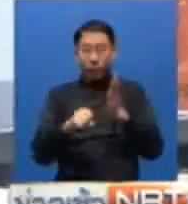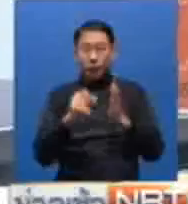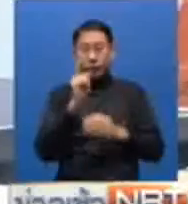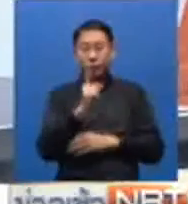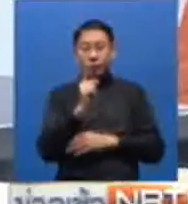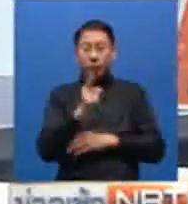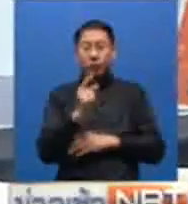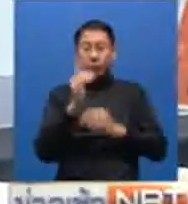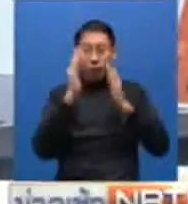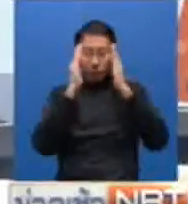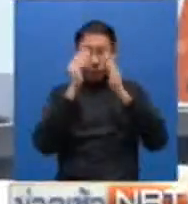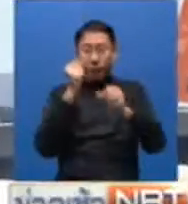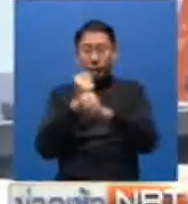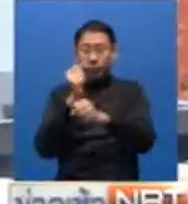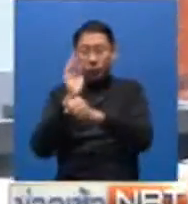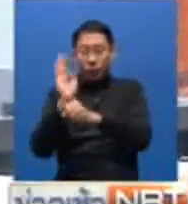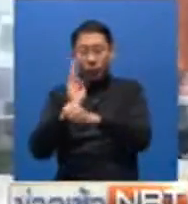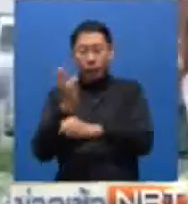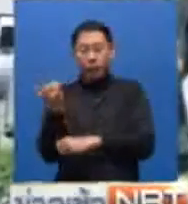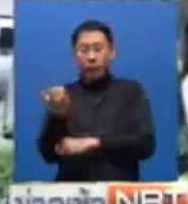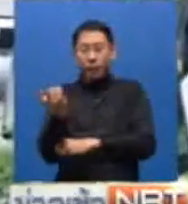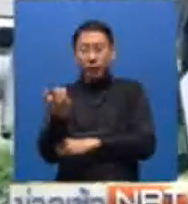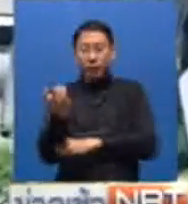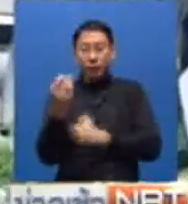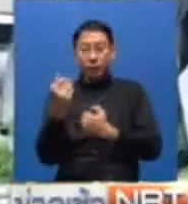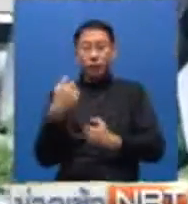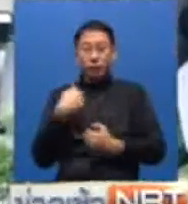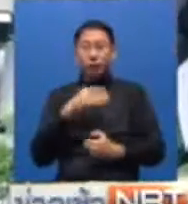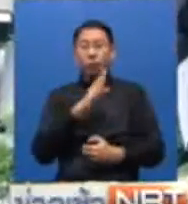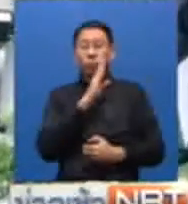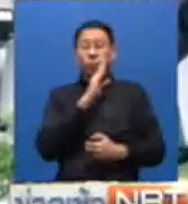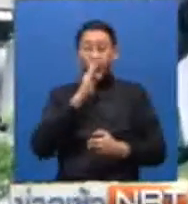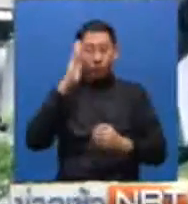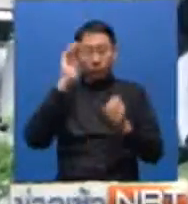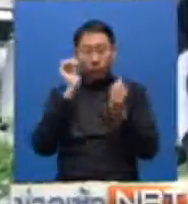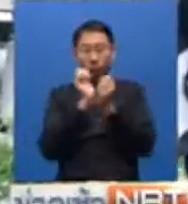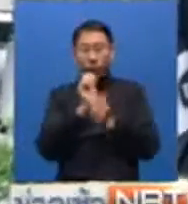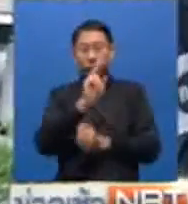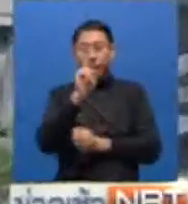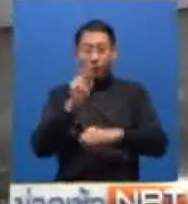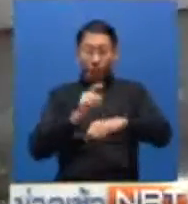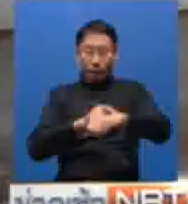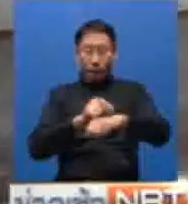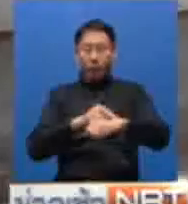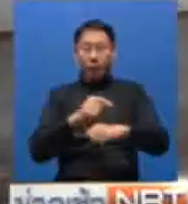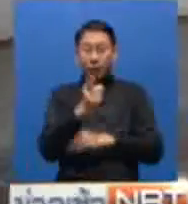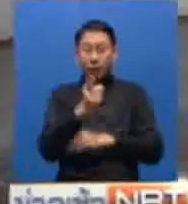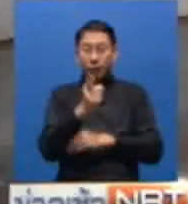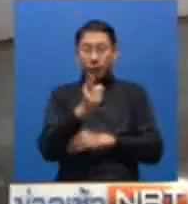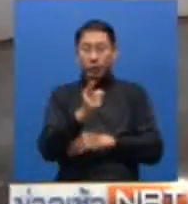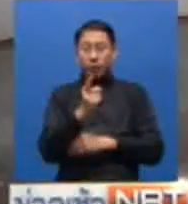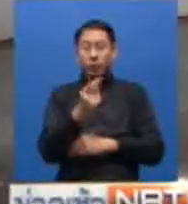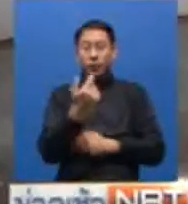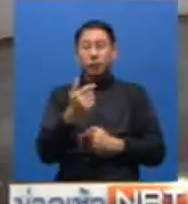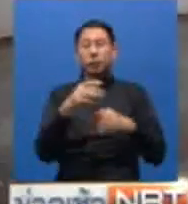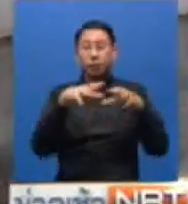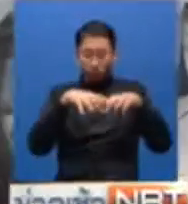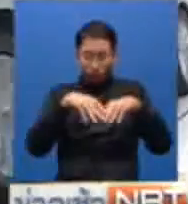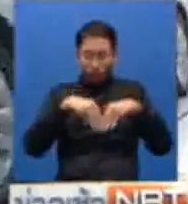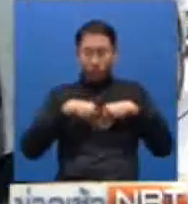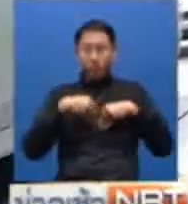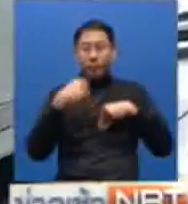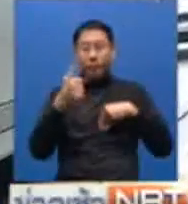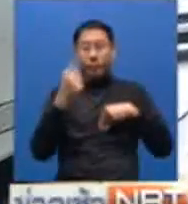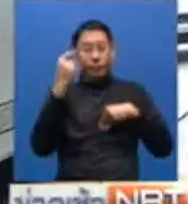เพราะตั้งใจไปธุระเพียงไม่นานทั้งนี้หากตำรวจยืนยันจะใช้มาตรการล็อกล้อทั่วกรุงเพื่อแก้ปัญหาจริงจังก็เห็นด้วย